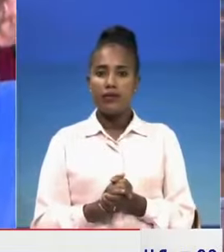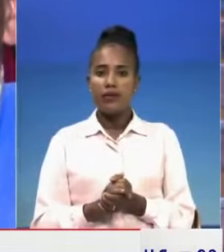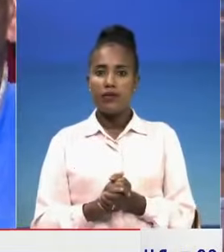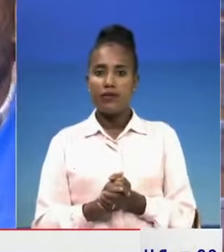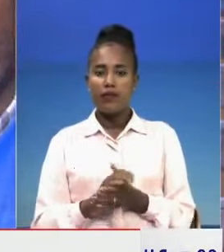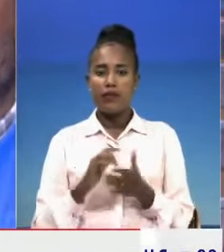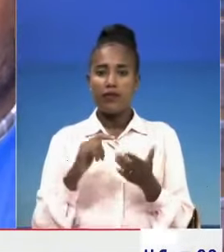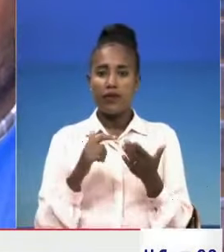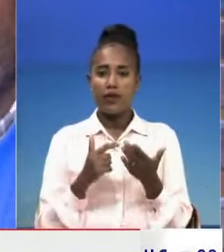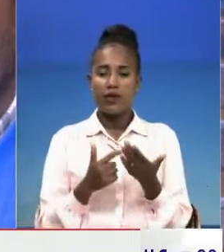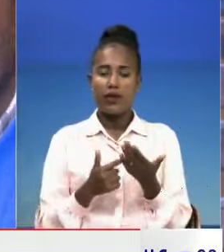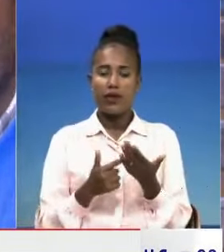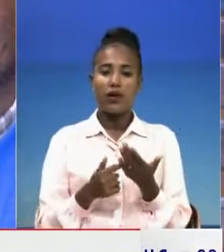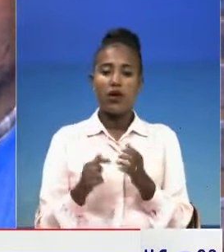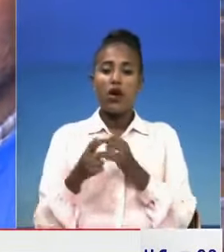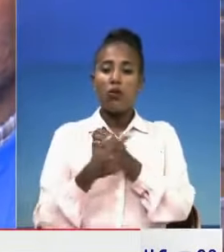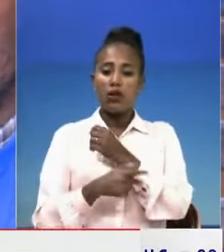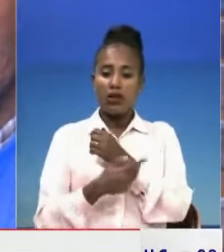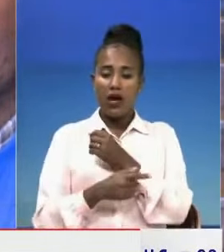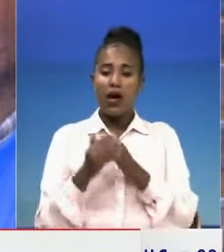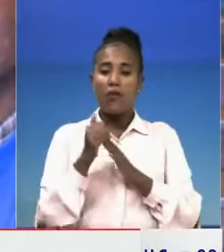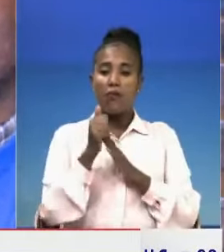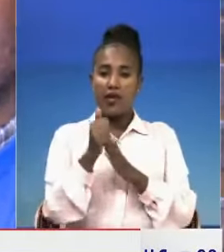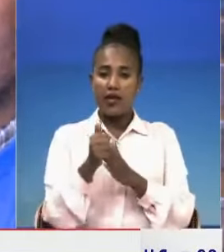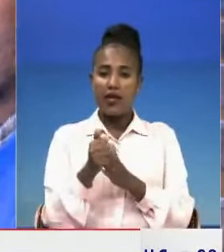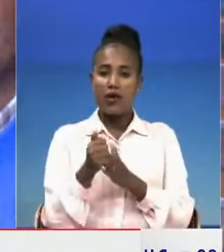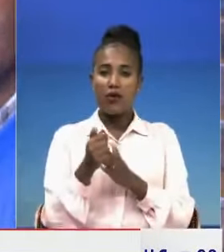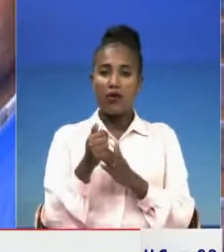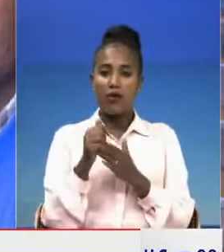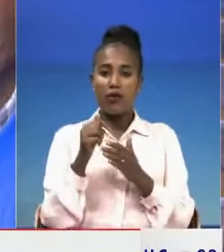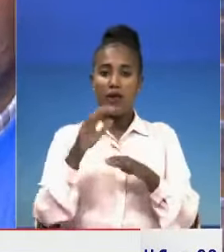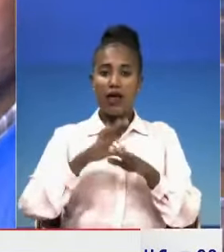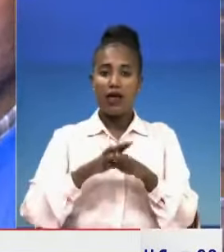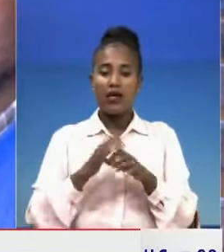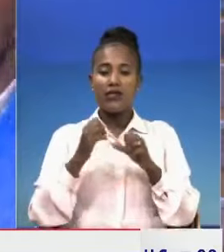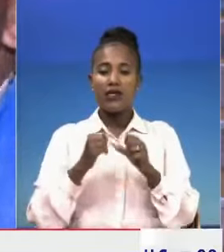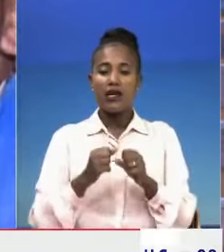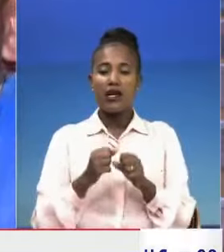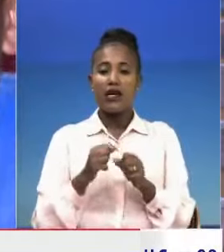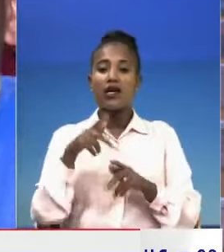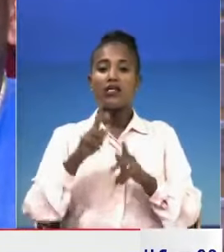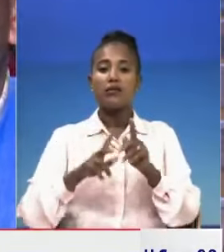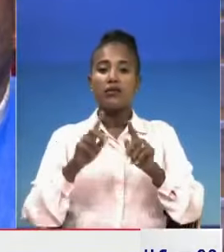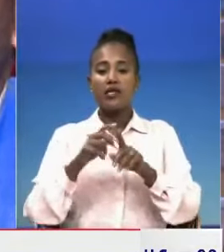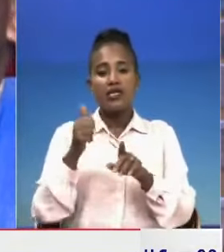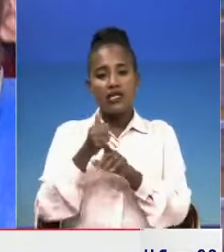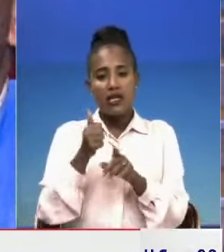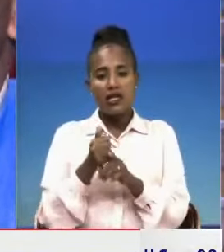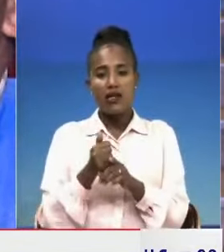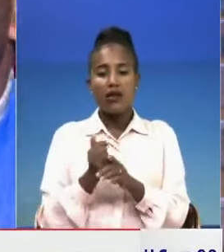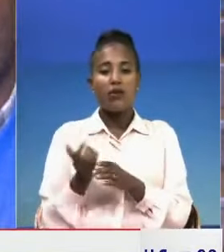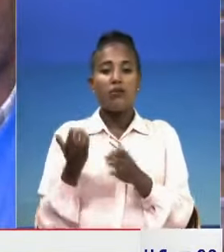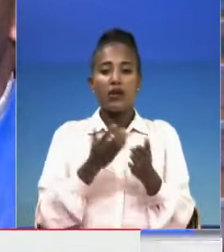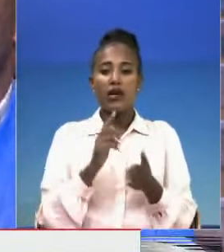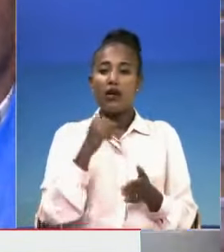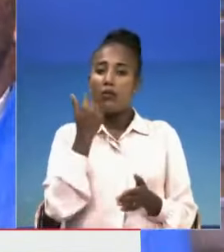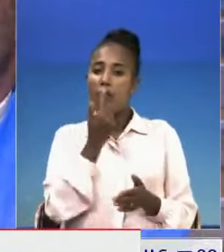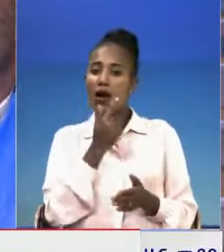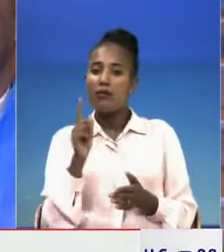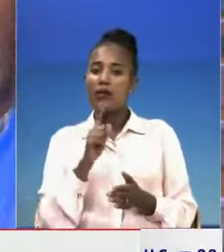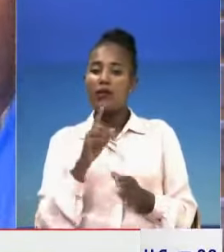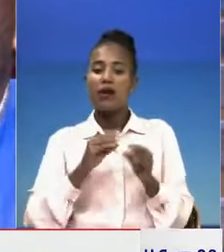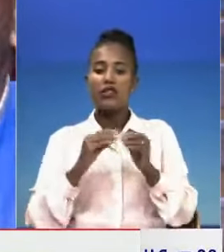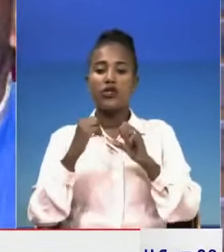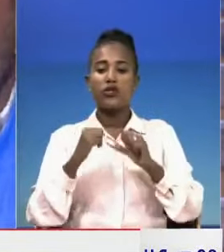ኦፍኮርስ በውስጥ በፖለቲካዊ ሊደርሺፕ ወይም በዚያ አመራሮች ላይ ጠንካራው ምናምን ሊሆን፣ ህዝብ ፊት ግን ቢቀርብ ማንን